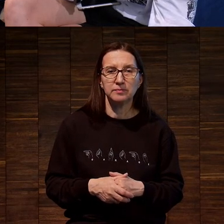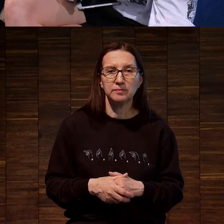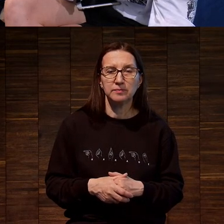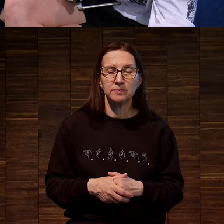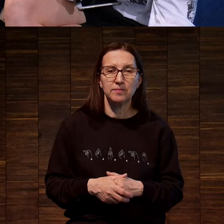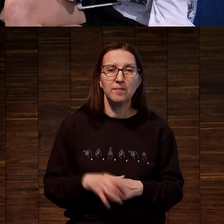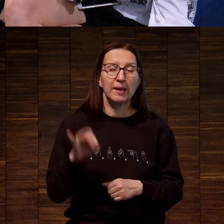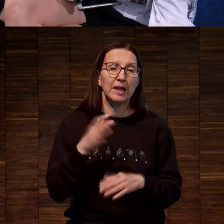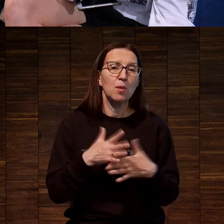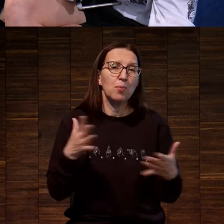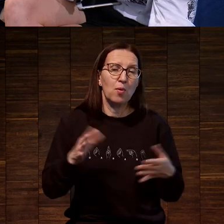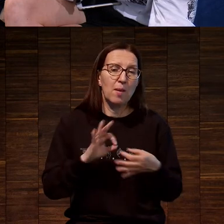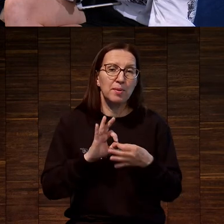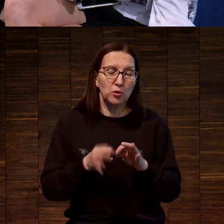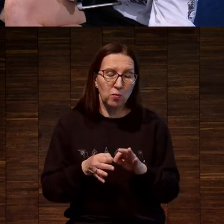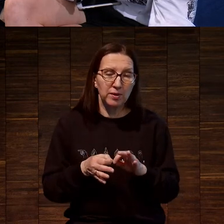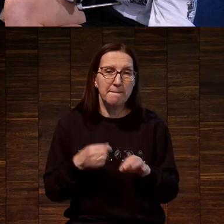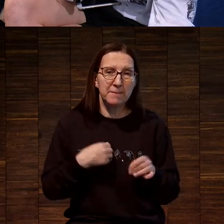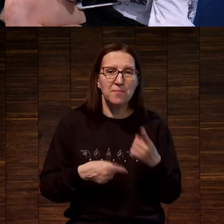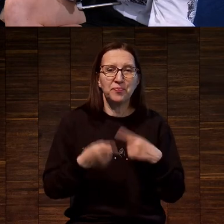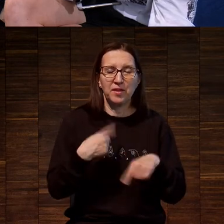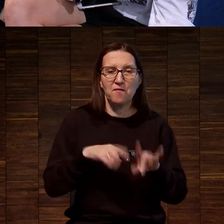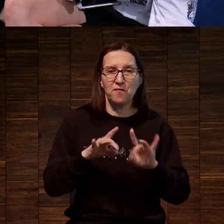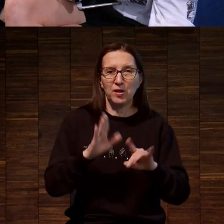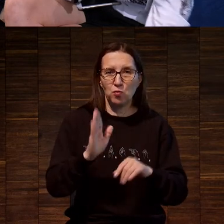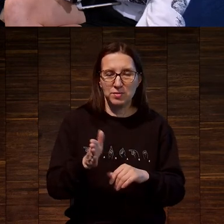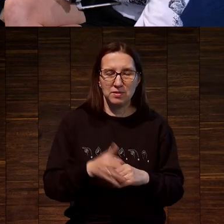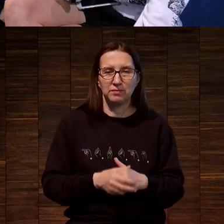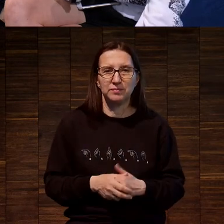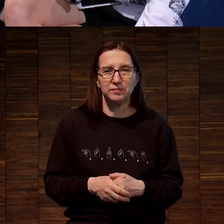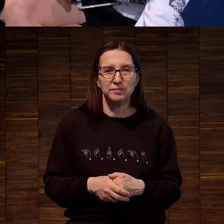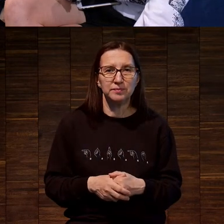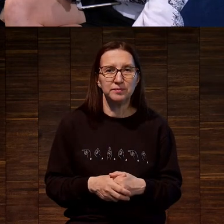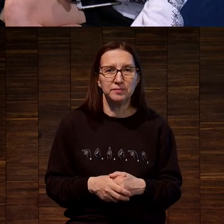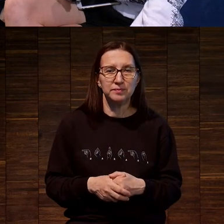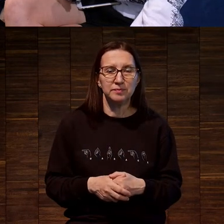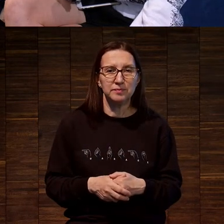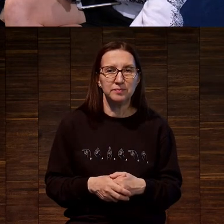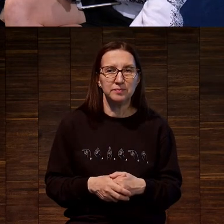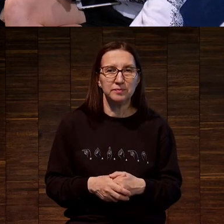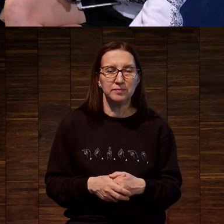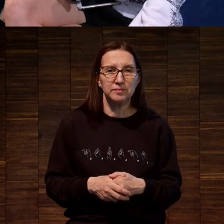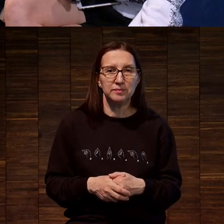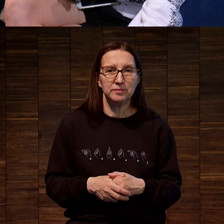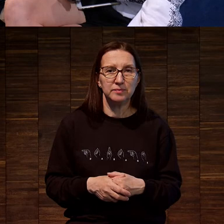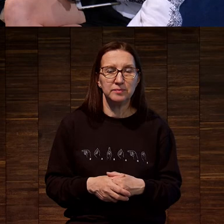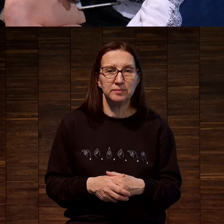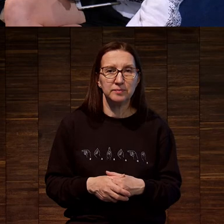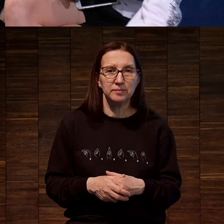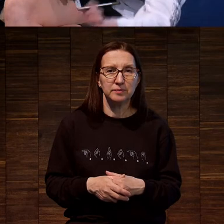Я думаю, чуть подробнее мы вернемся к этому. Окей, хорошо. Тогда нам сейчас на презентацию.